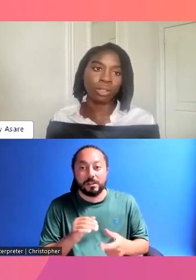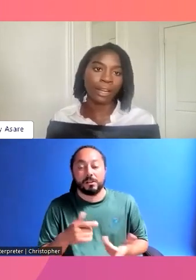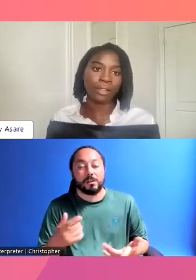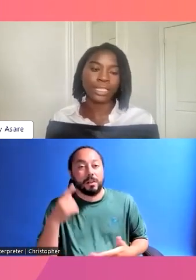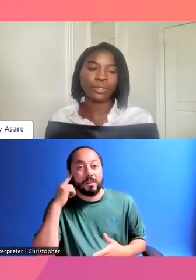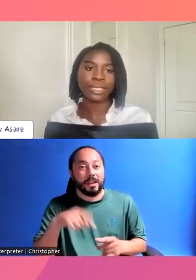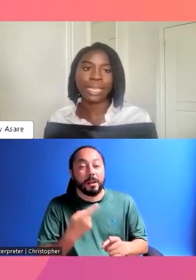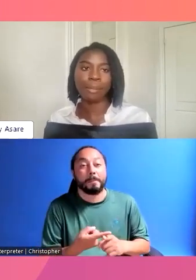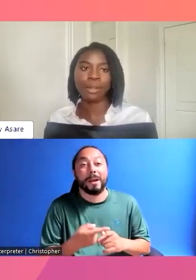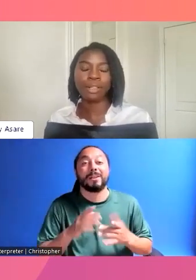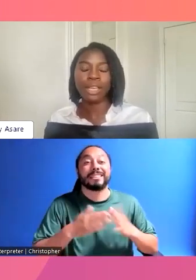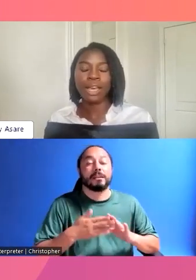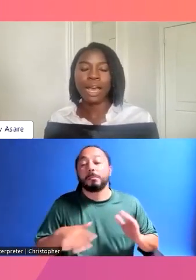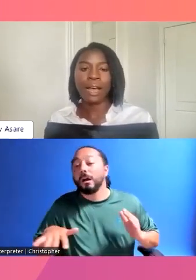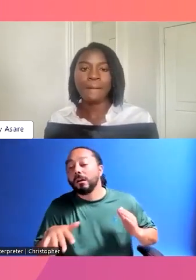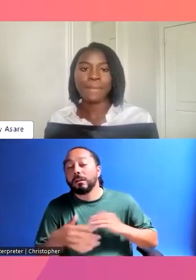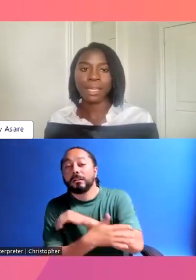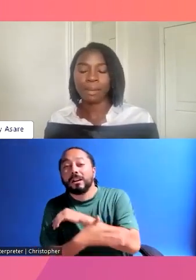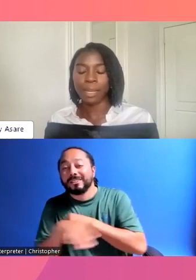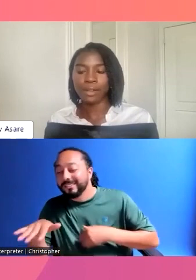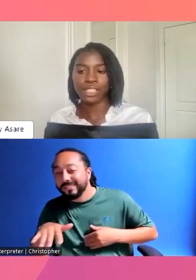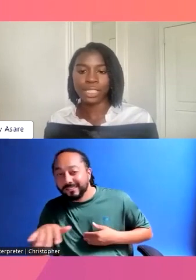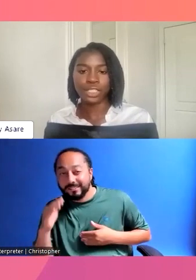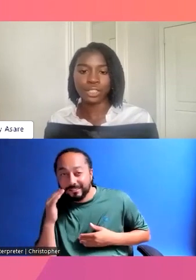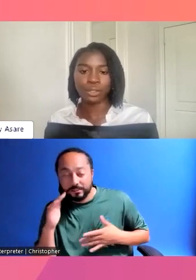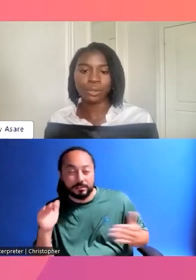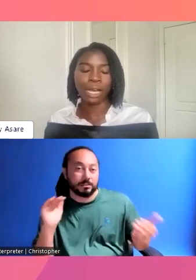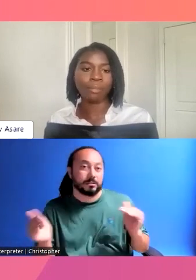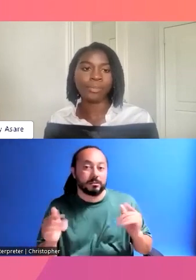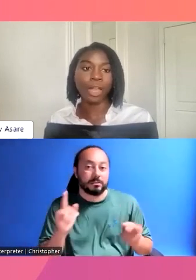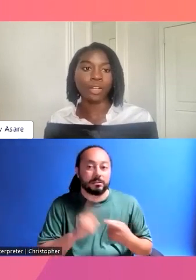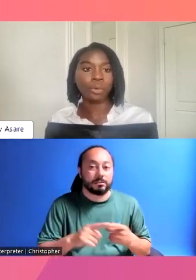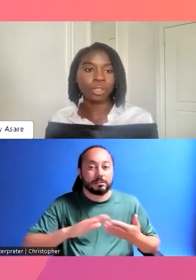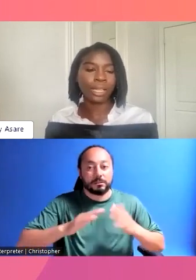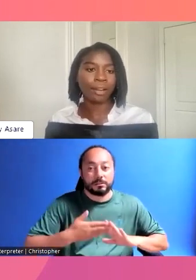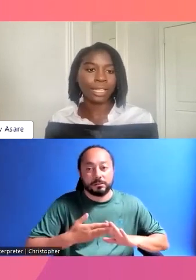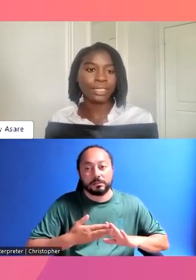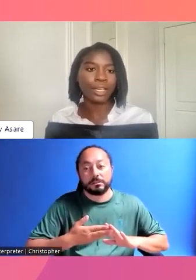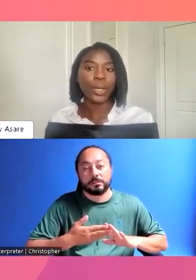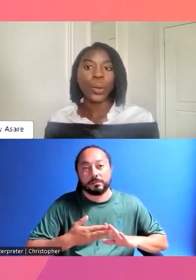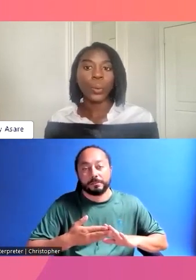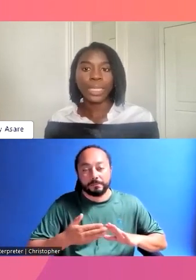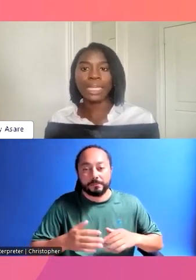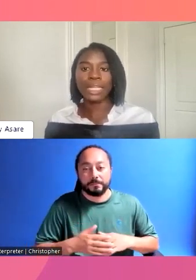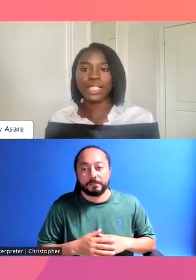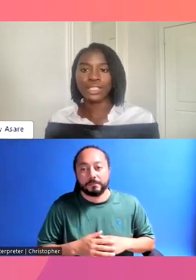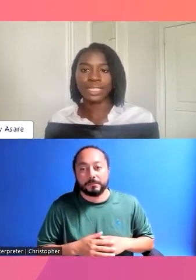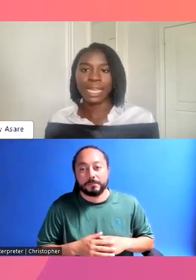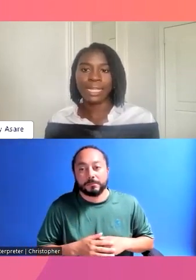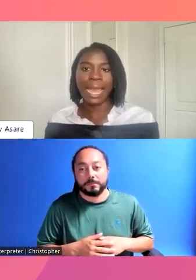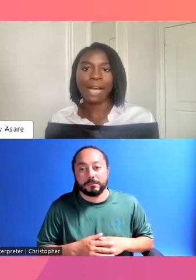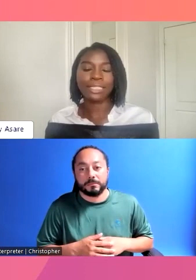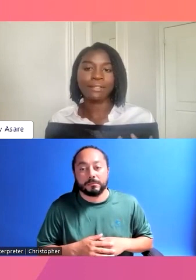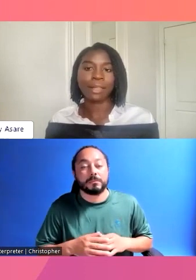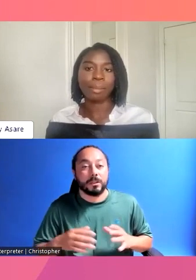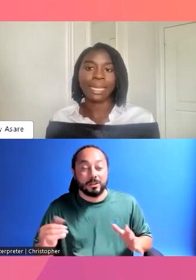provinces canadiennes, par exemple les régions rurales, les régions éloignées, en comparaison aux régions urbaines.